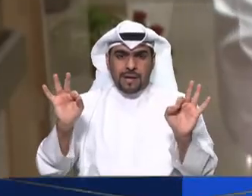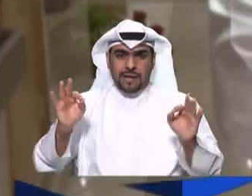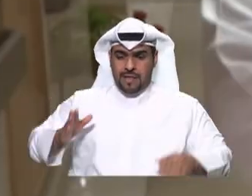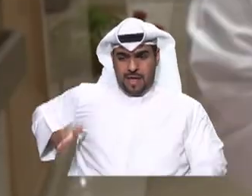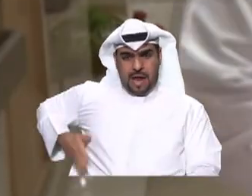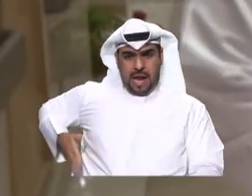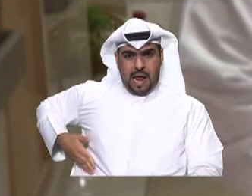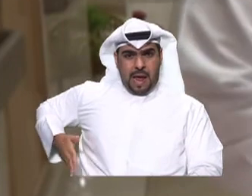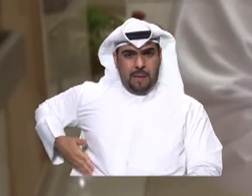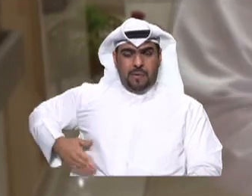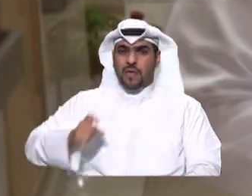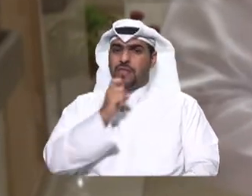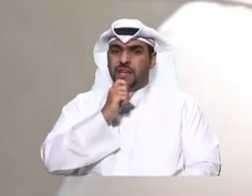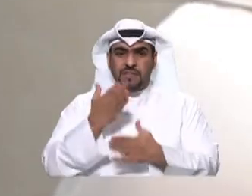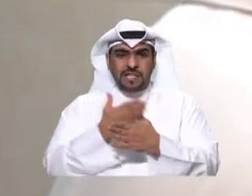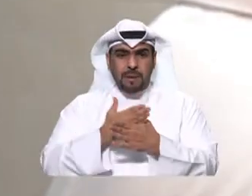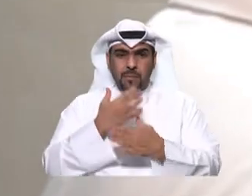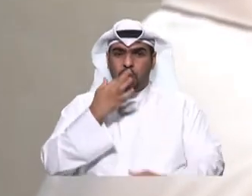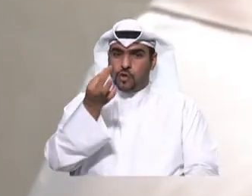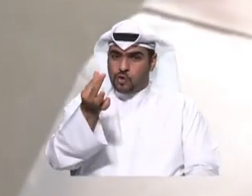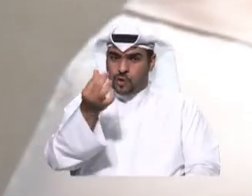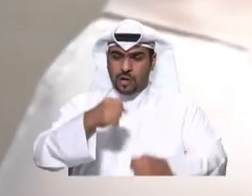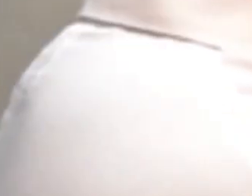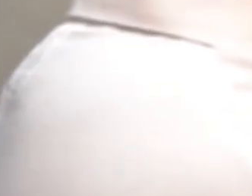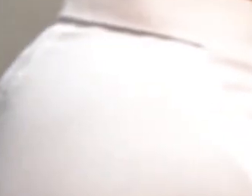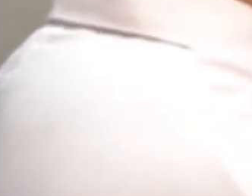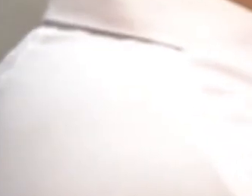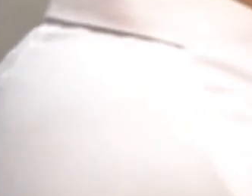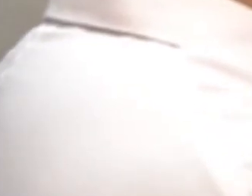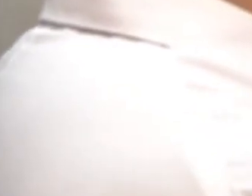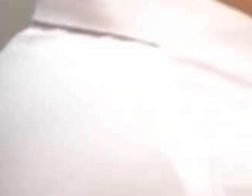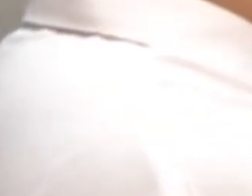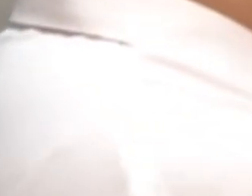السمنة والسكري. لما أبو علاوي، تلفزيون دولة الكويت.